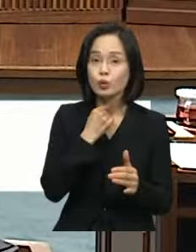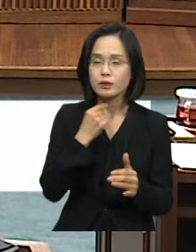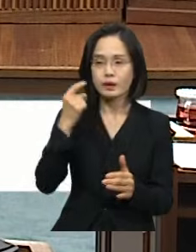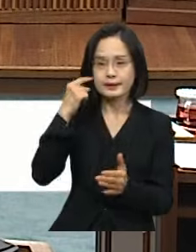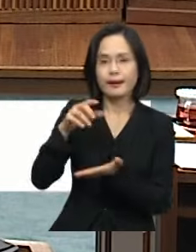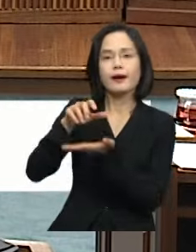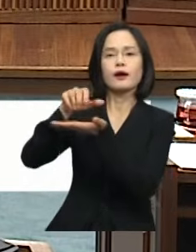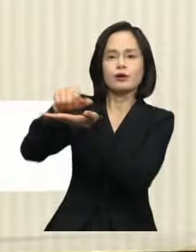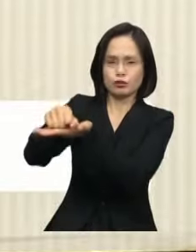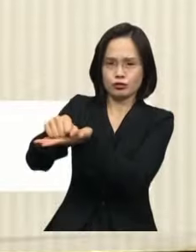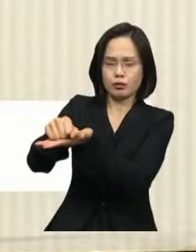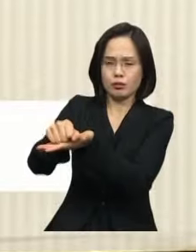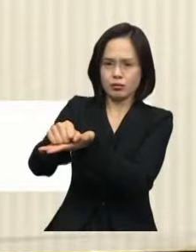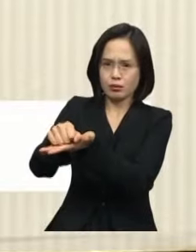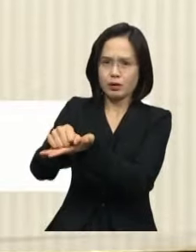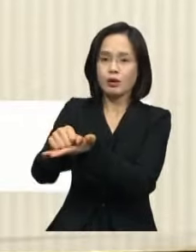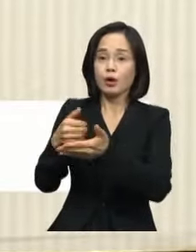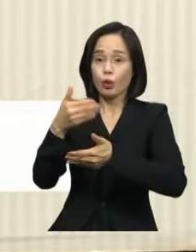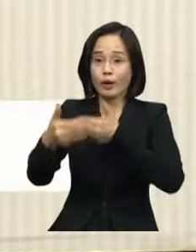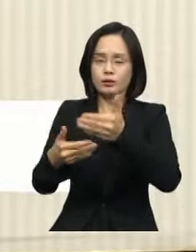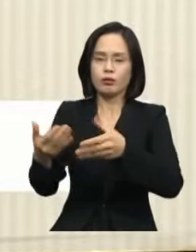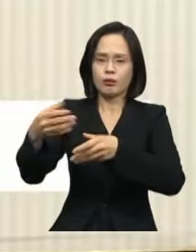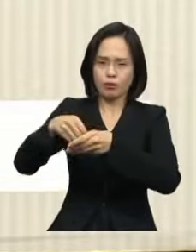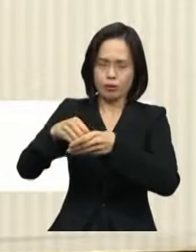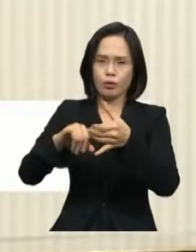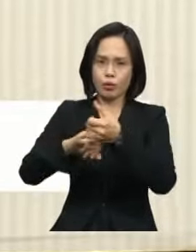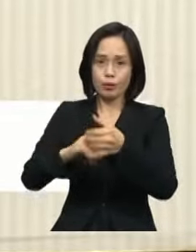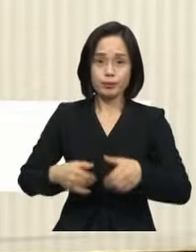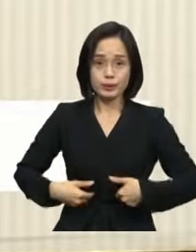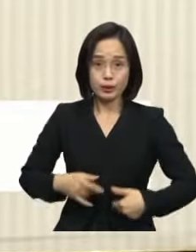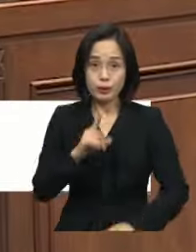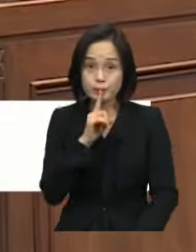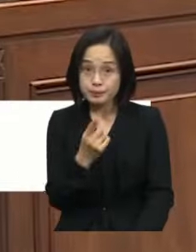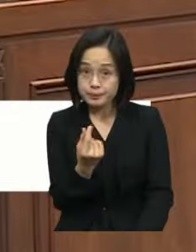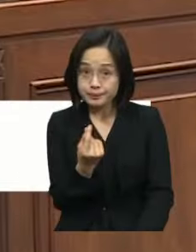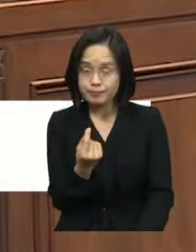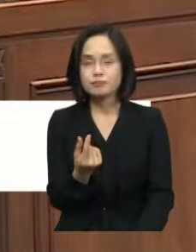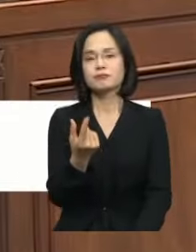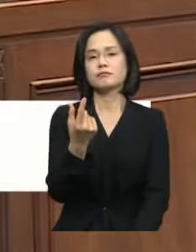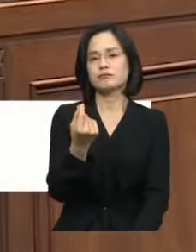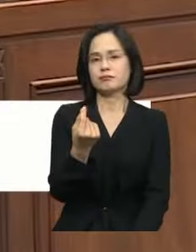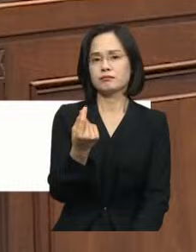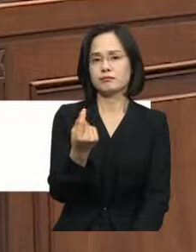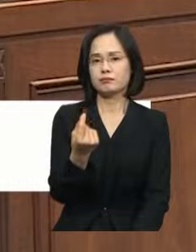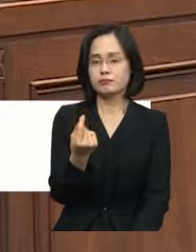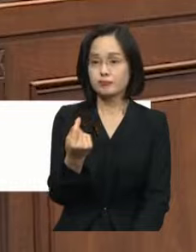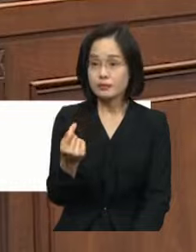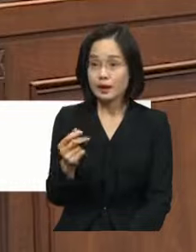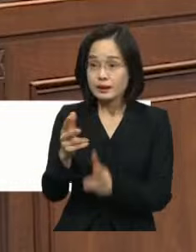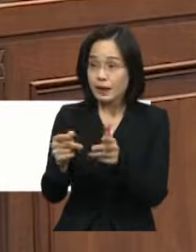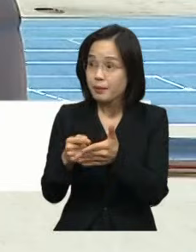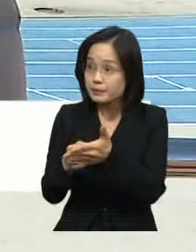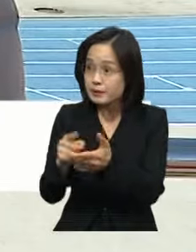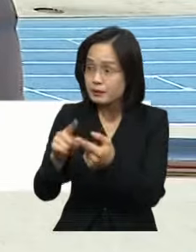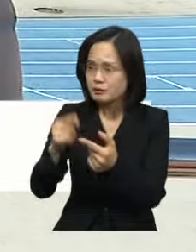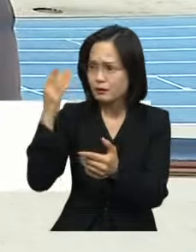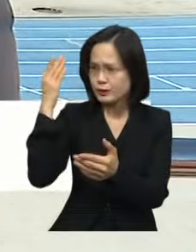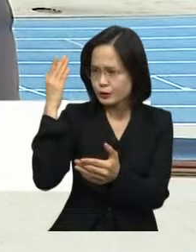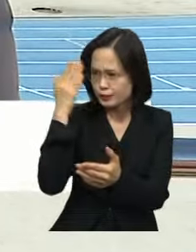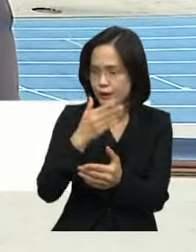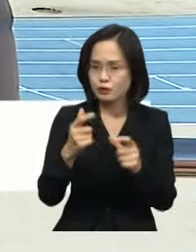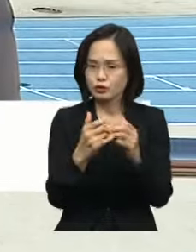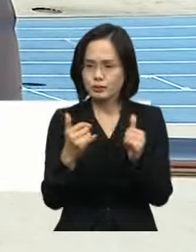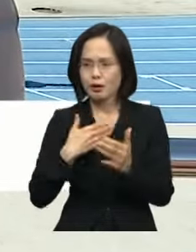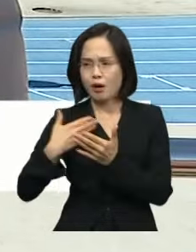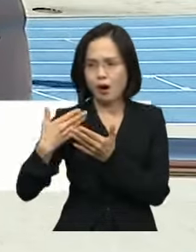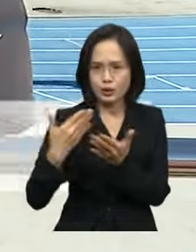좀 진행이 돼야 한다 이런 얘기를 거듭 주장하시는 거 같아요 예 투명하게 주민들한테 알릴 건 알리고 거기에 대해서 진행해야 된다고